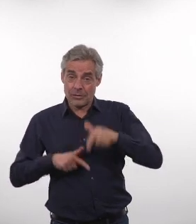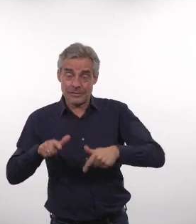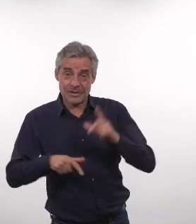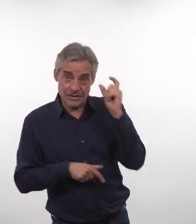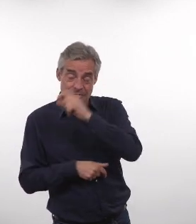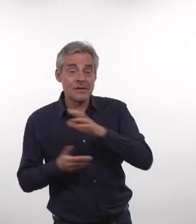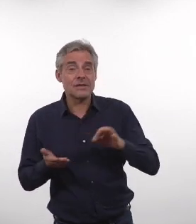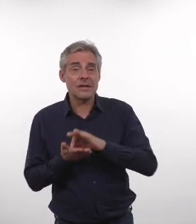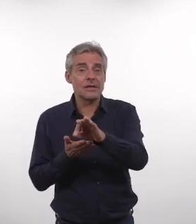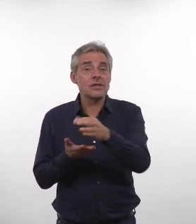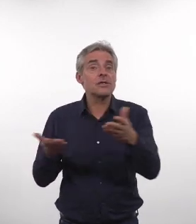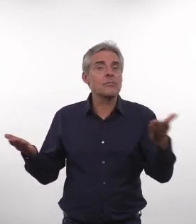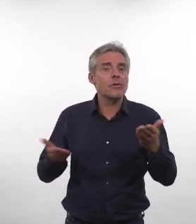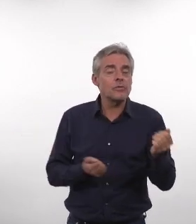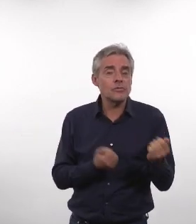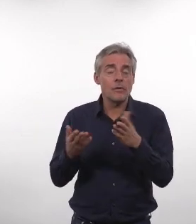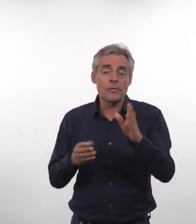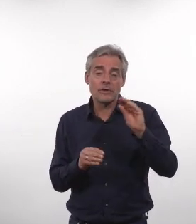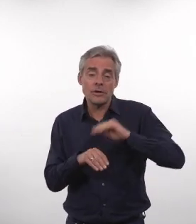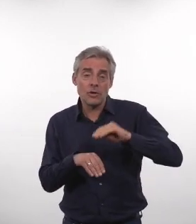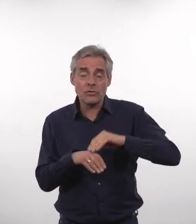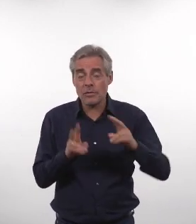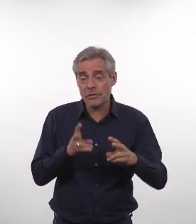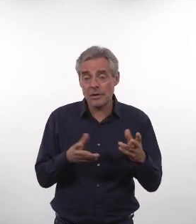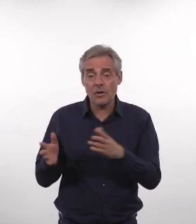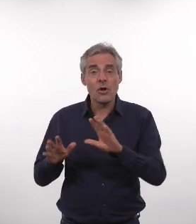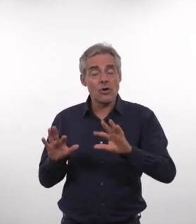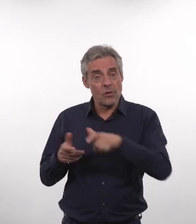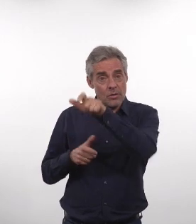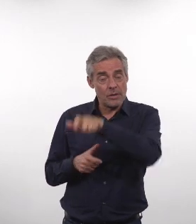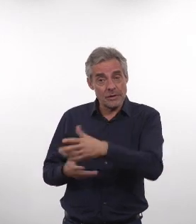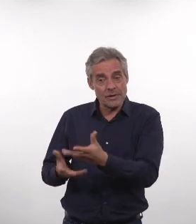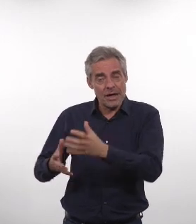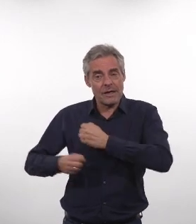Donc c'est assez large, mais si vous avez des petits conseils aussi à ce niveau-là.